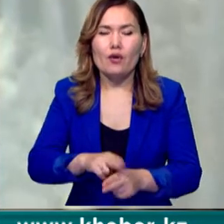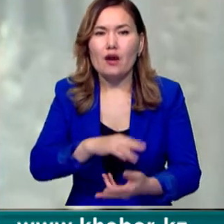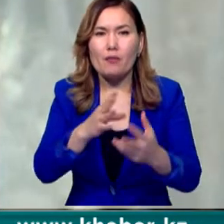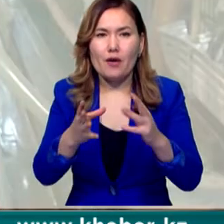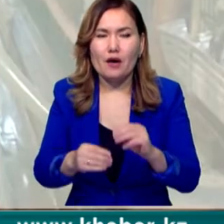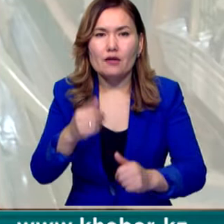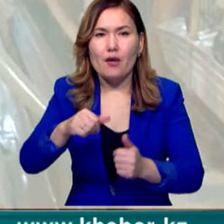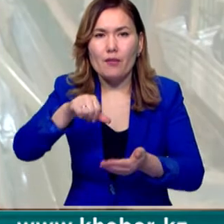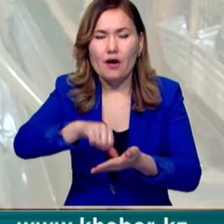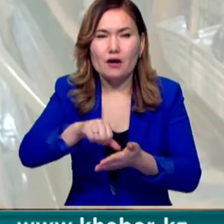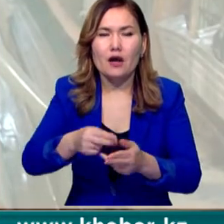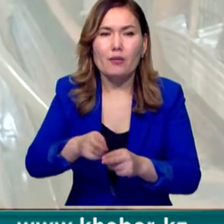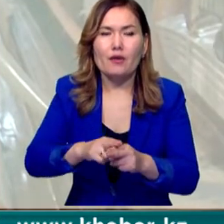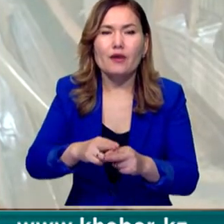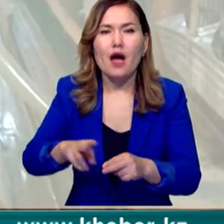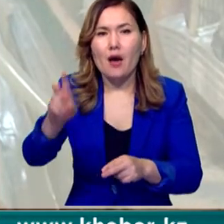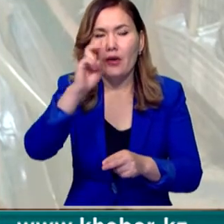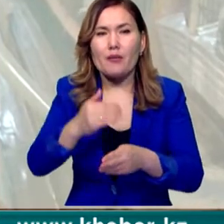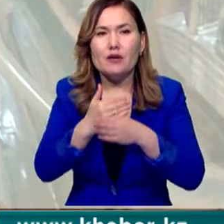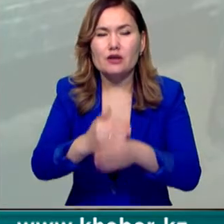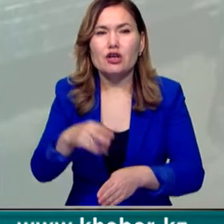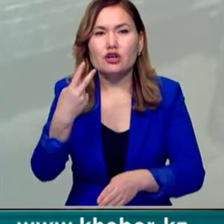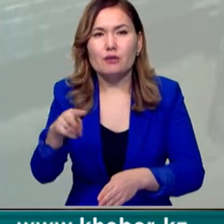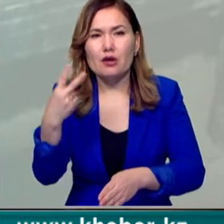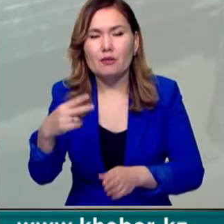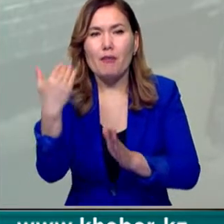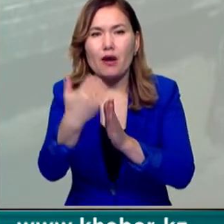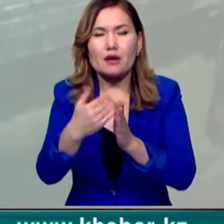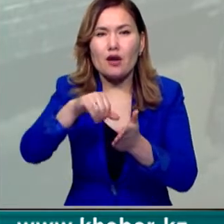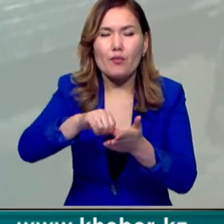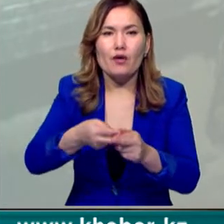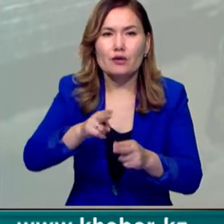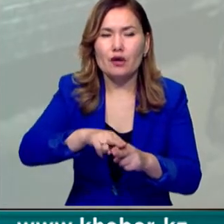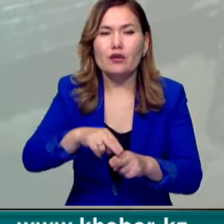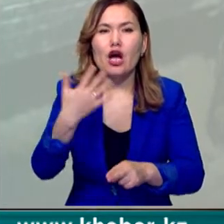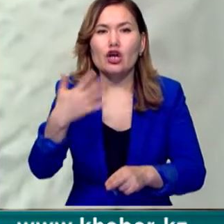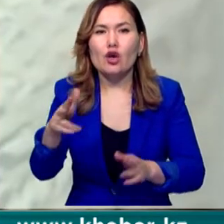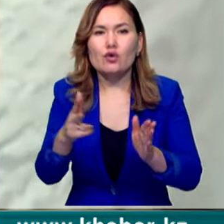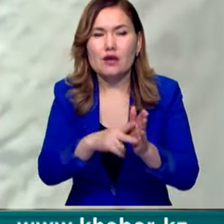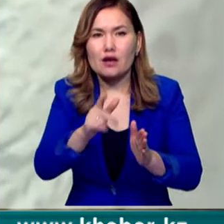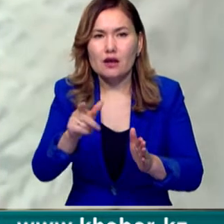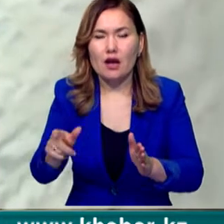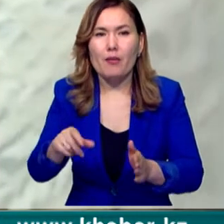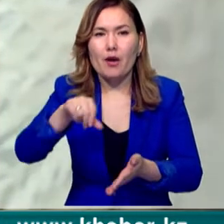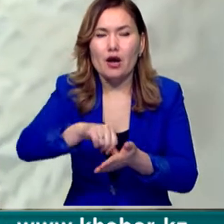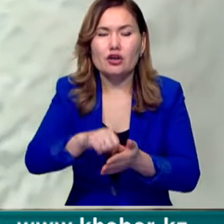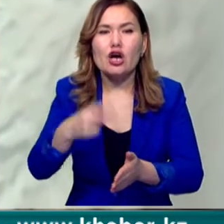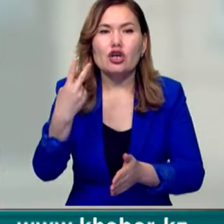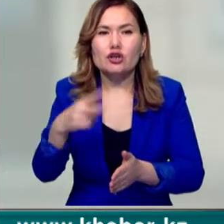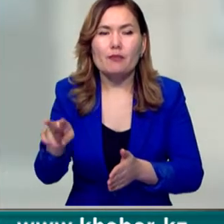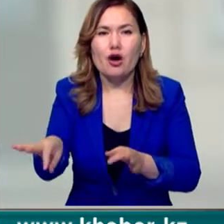байқау негізінде бизнестің жол картасы 2020 бағдарламасы аясында беріледі. Былтыр оған 58 адам қатысып, 20 жоба үздік